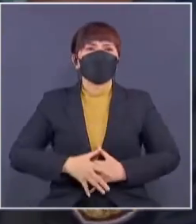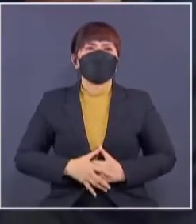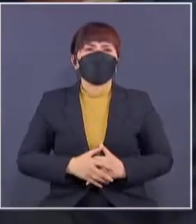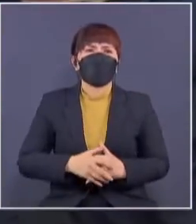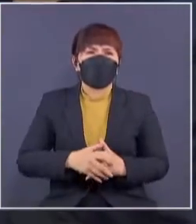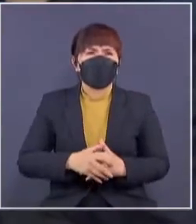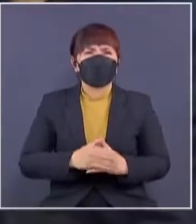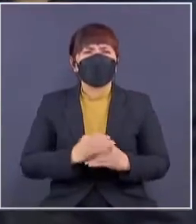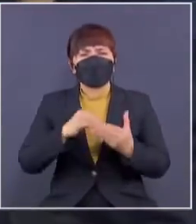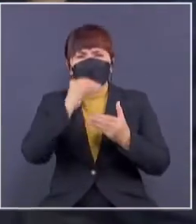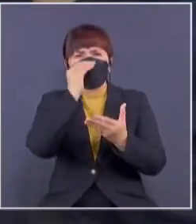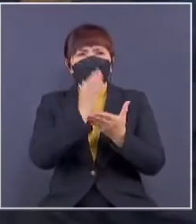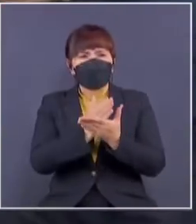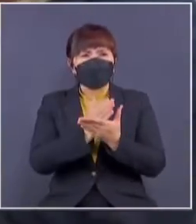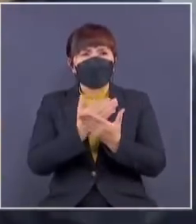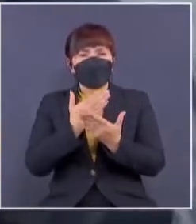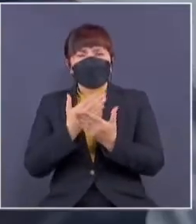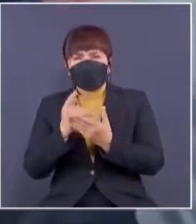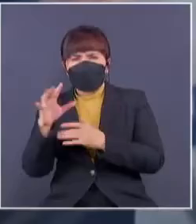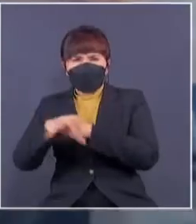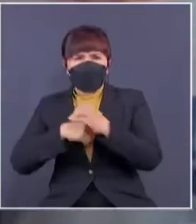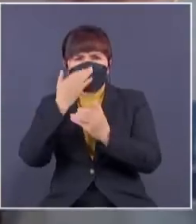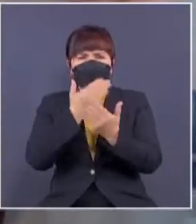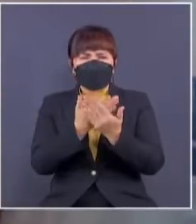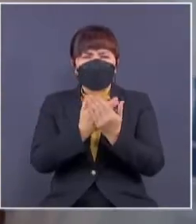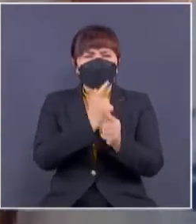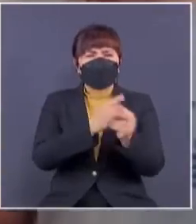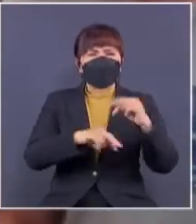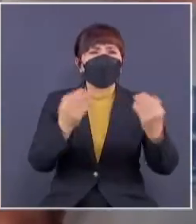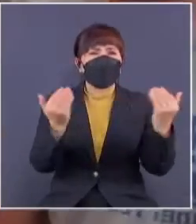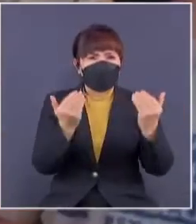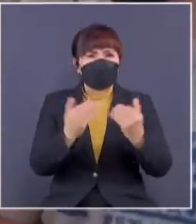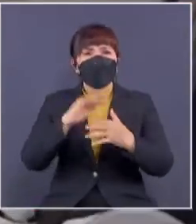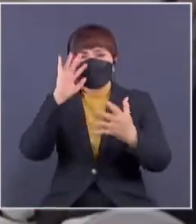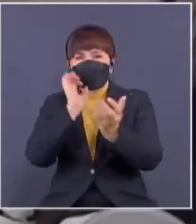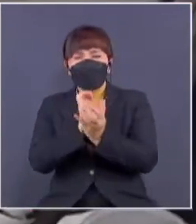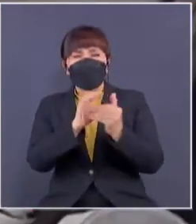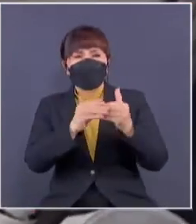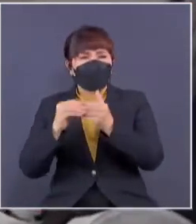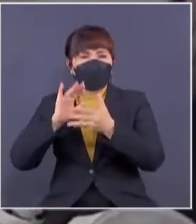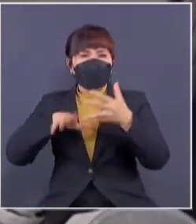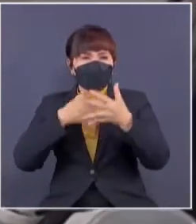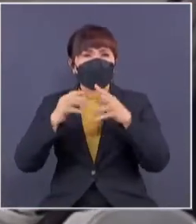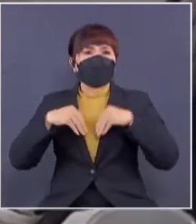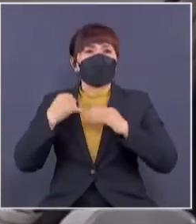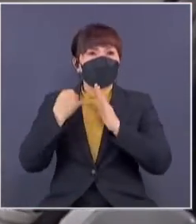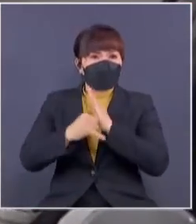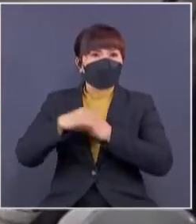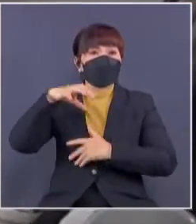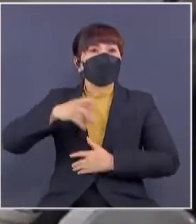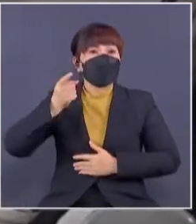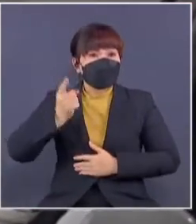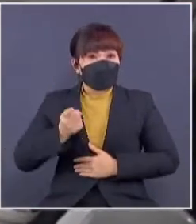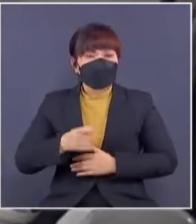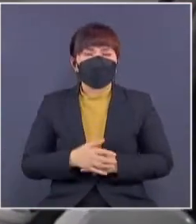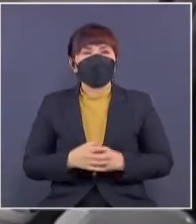สินใจก่อเหตุเพื่อหาเงินไปเลี้ยงลูกล่าสุดค่ะตำรวจก็ได้มีการควบคุมตัวไปทำแผนประกอบคำรับสารภาพยังที่ก่อเหตุก่อนที่